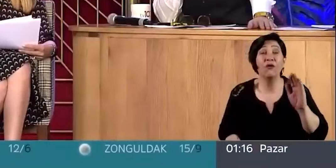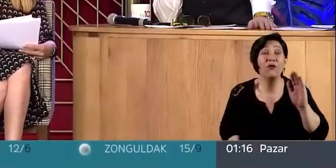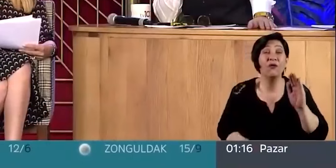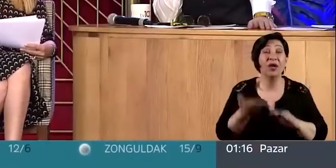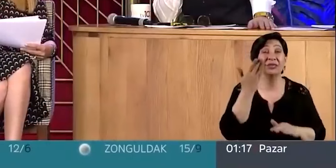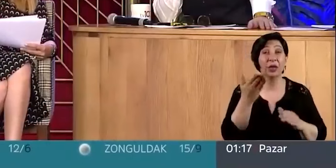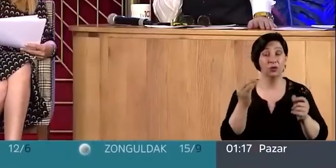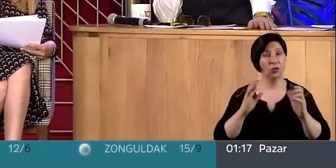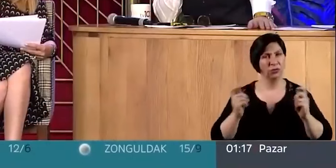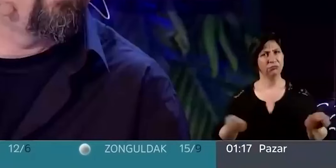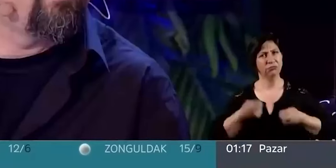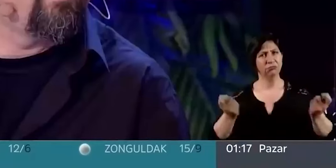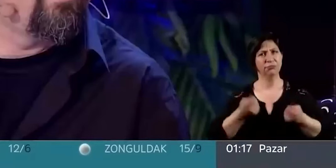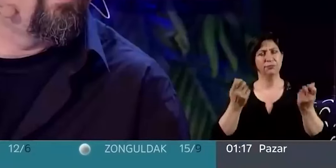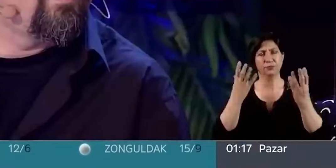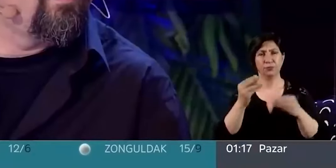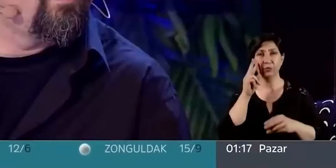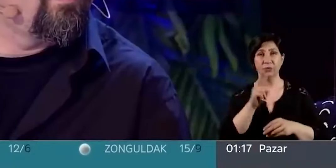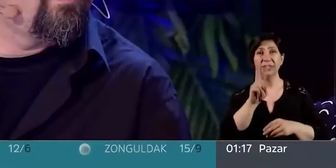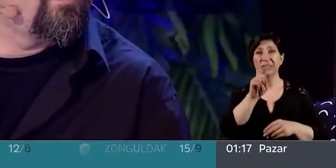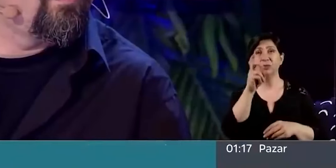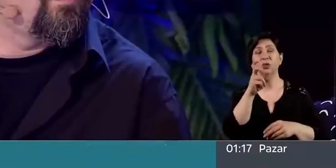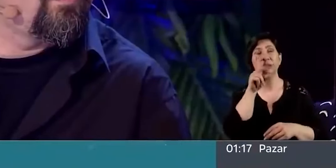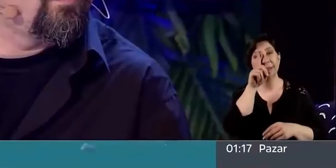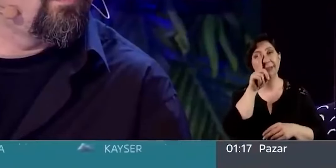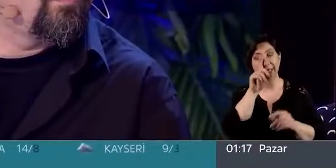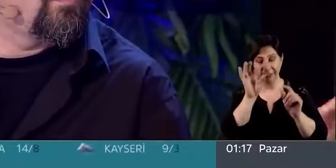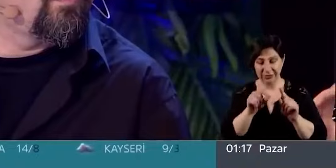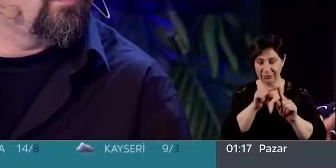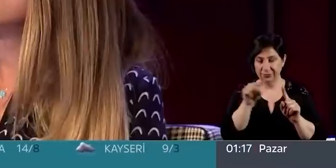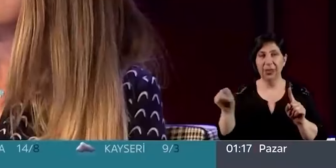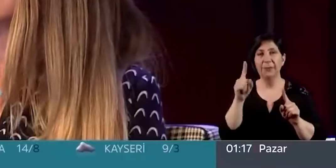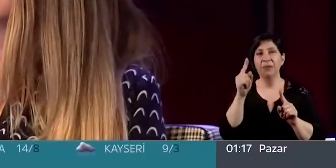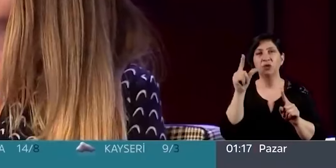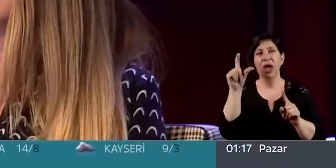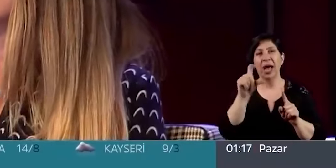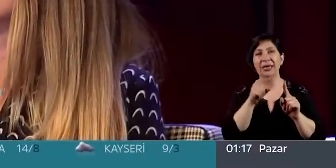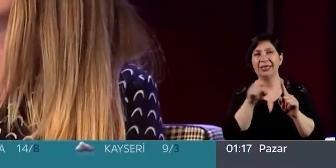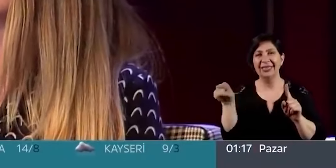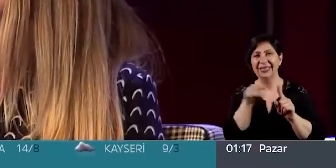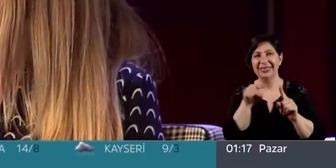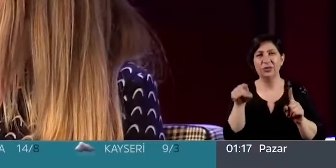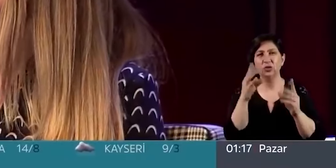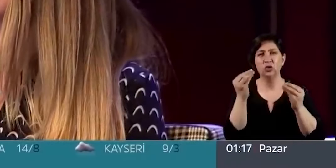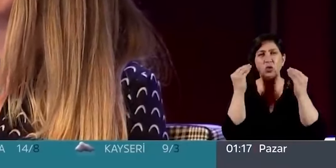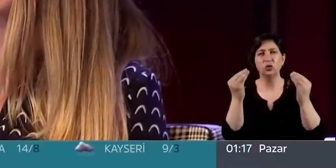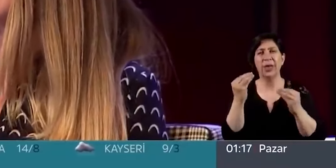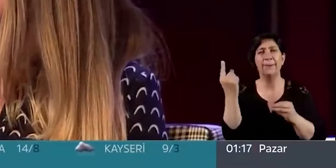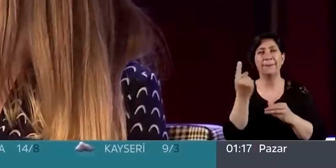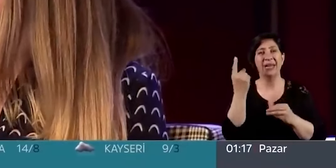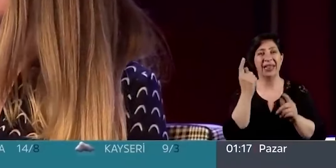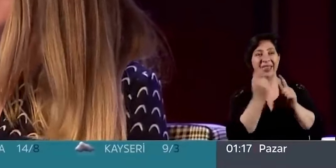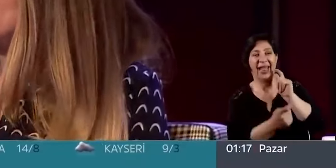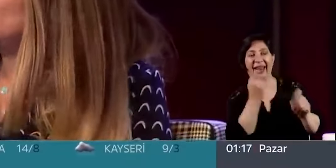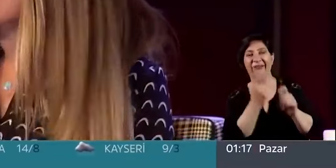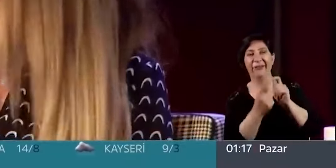bu alanların aktif olduğunu görüyorum. Mesela 29 Nisan itibariyle yaklaşık 1,5 aylık bir dönem içerisinde çok güzel bir